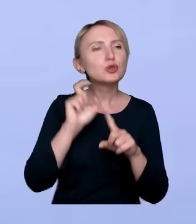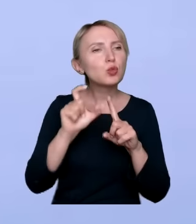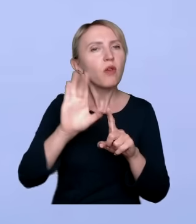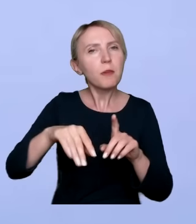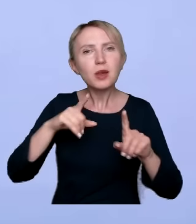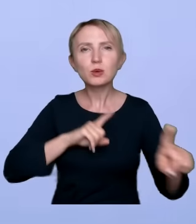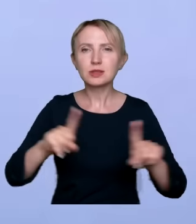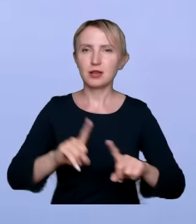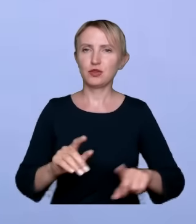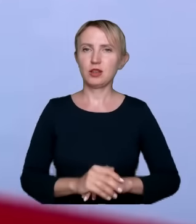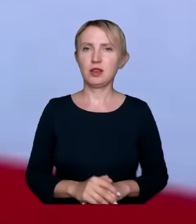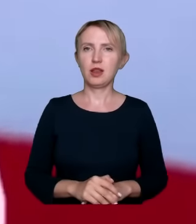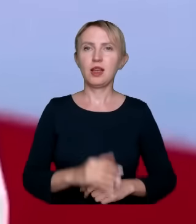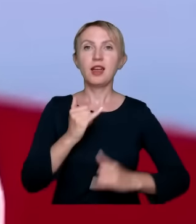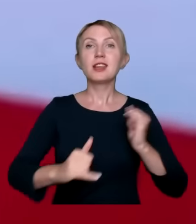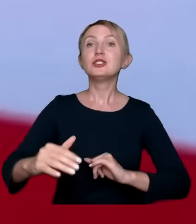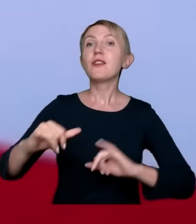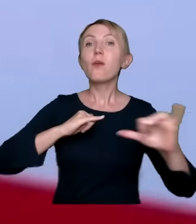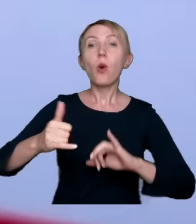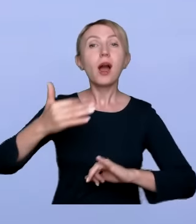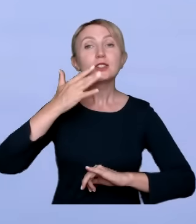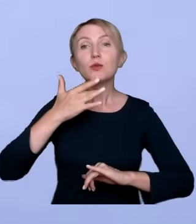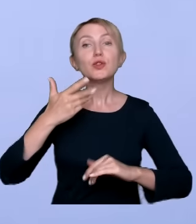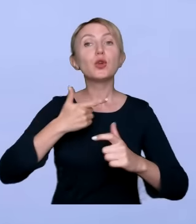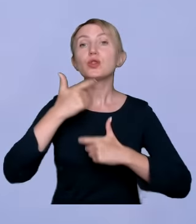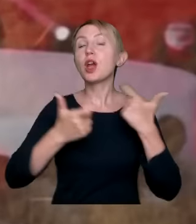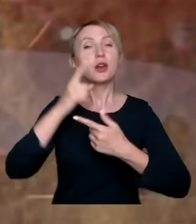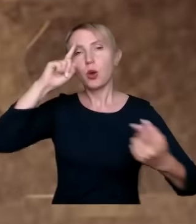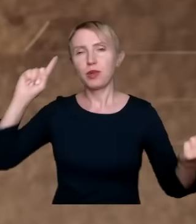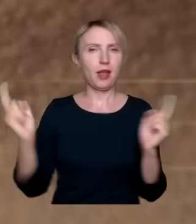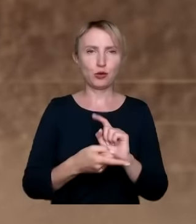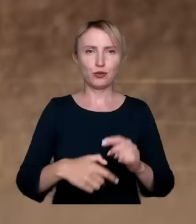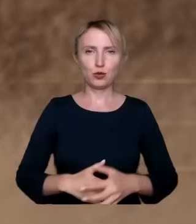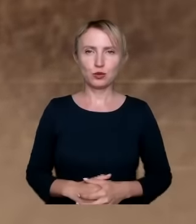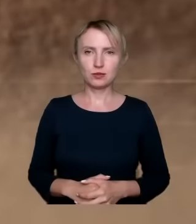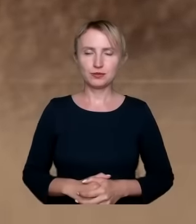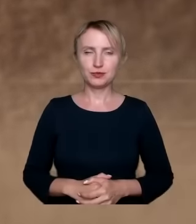znaczą, że jeśli władza coś mówi, to nie robi wszystkiego dokładnie na odwrót.